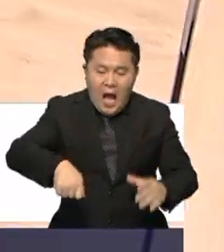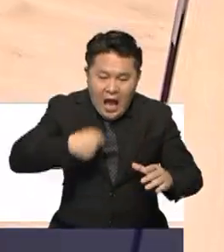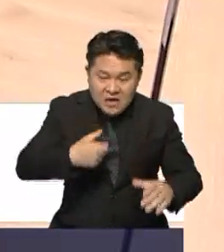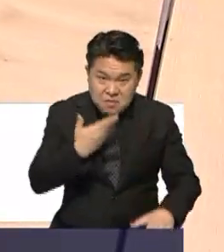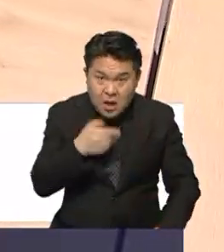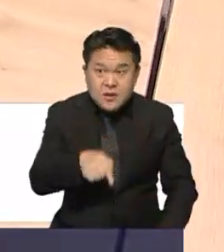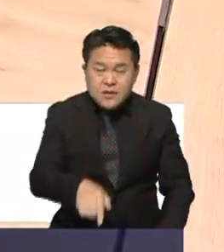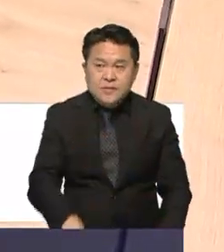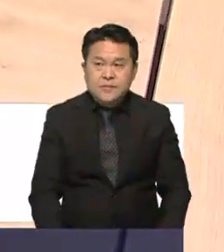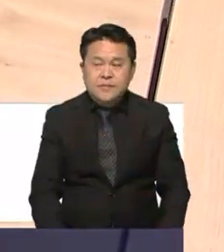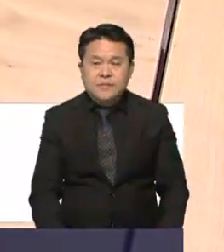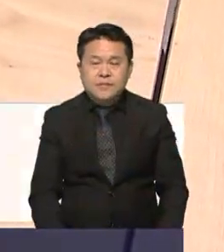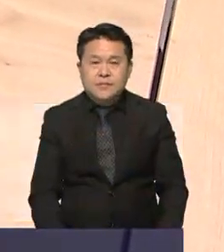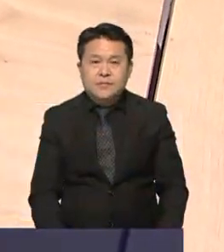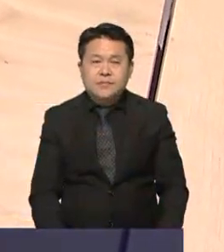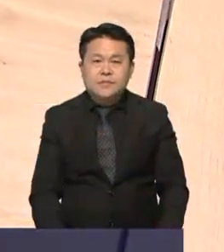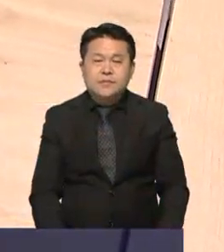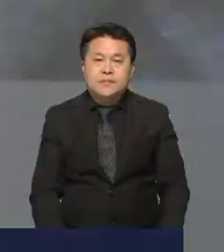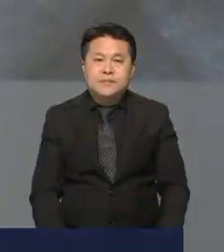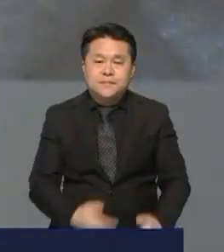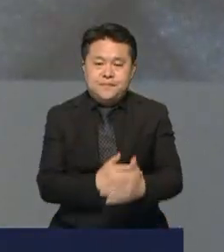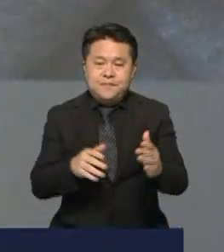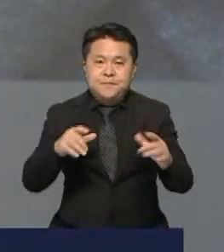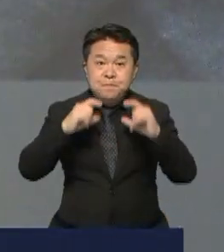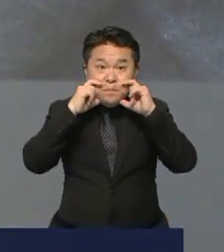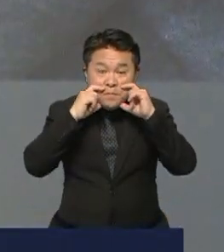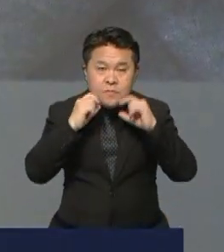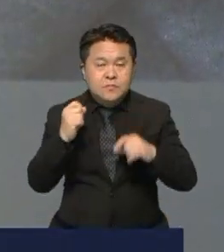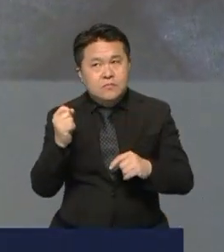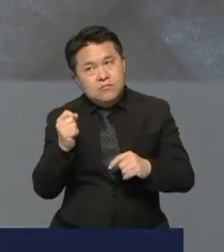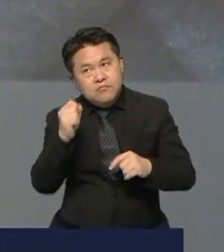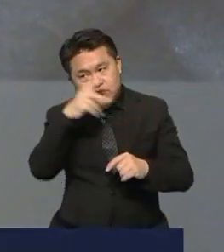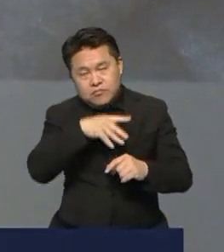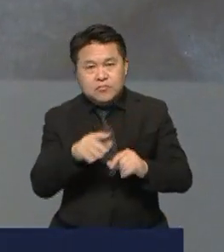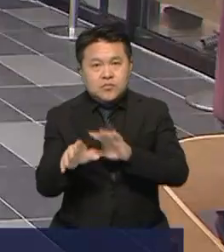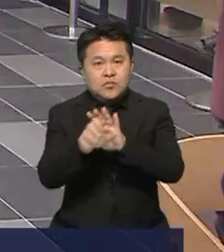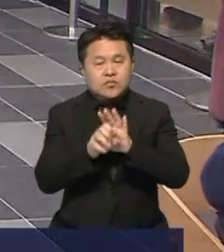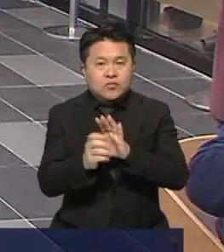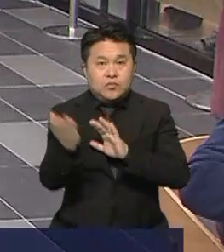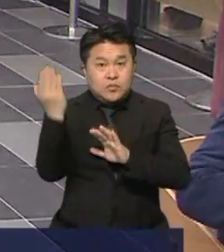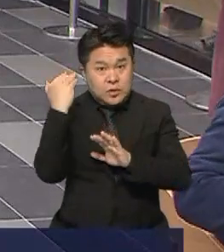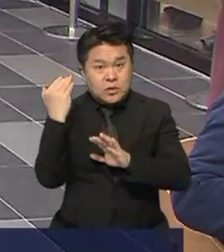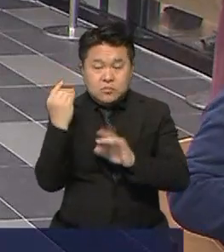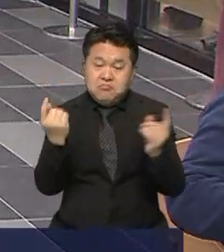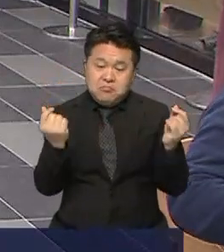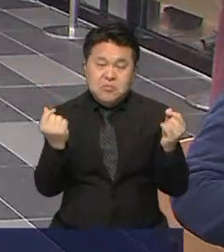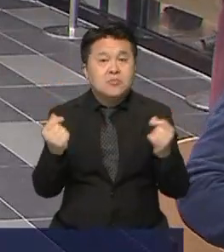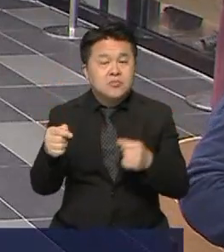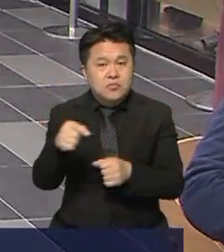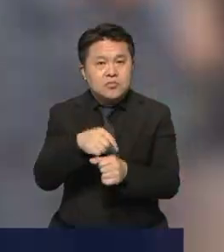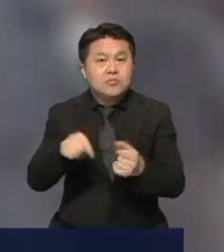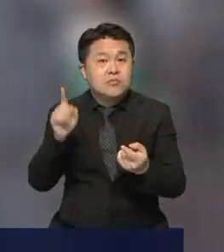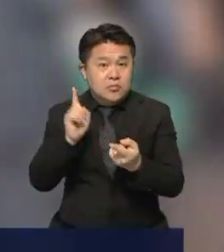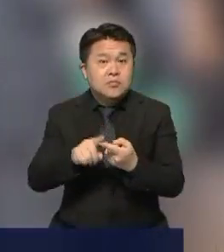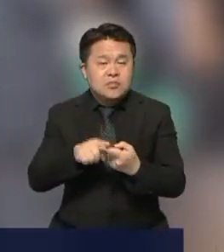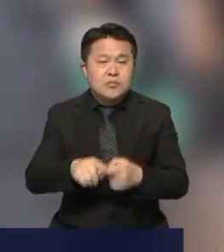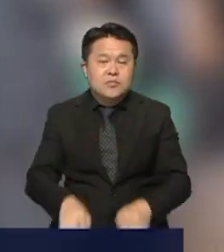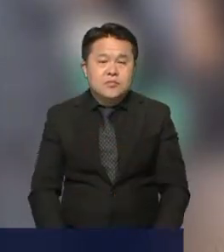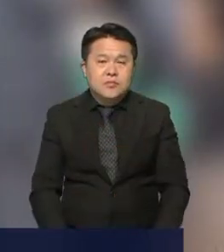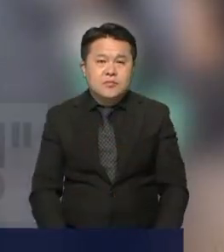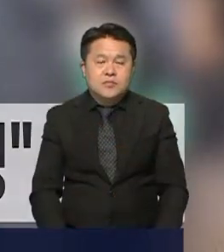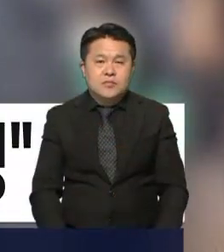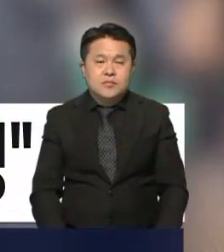식사도 가능합니다. 실내에서 마스크를 쓰는 것 외엔 코로나19 이전과 비슷한 풍경을 볼수 있는